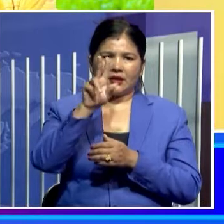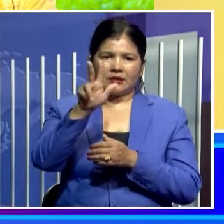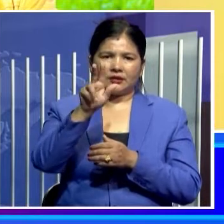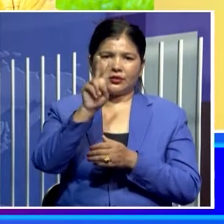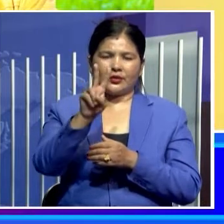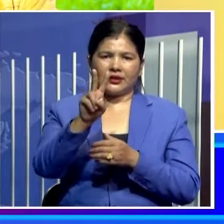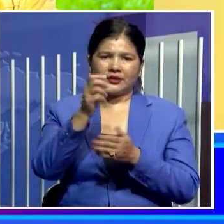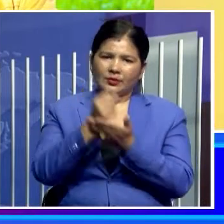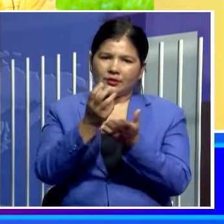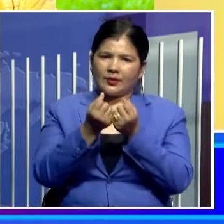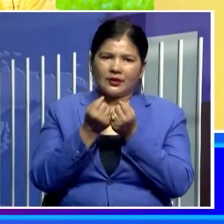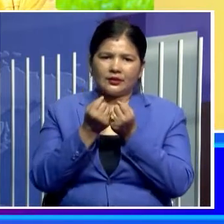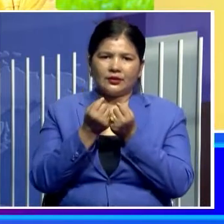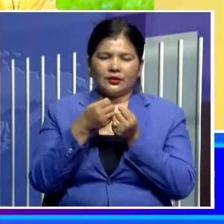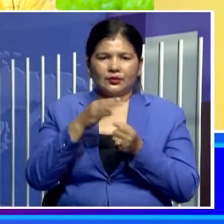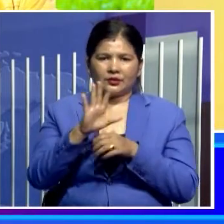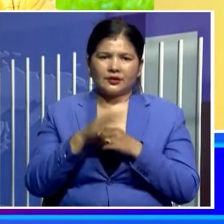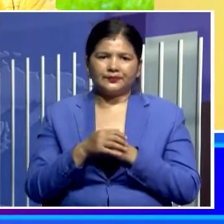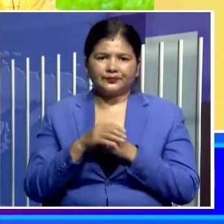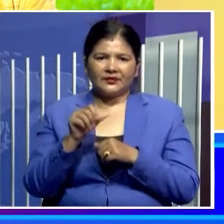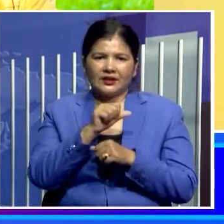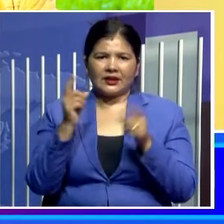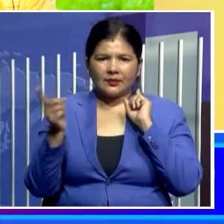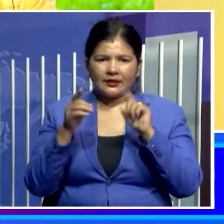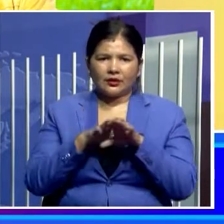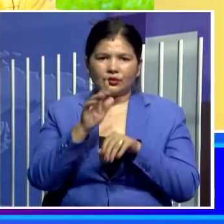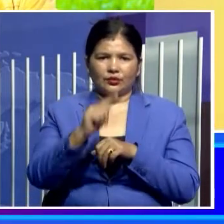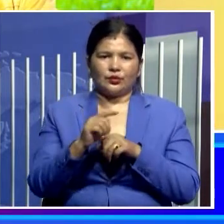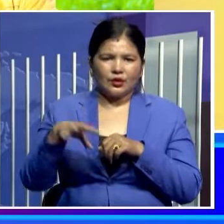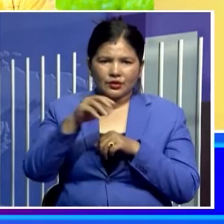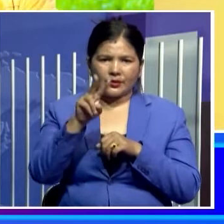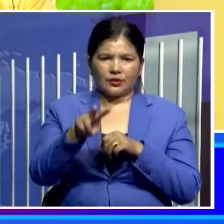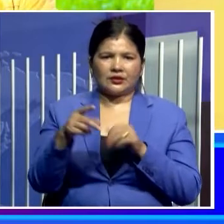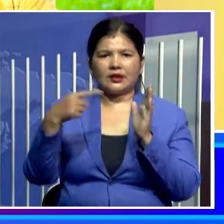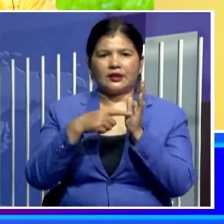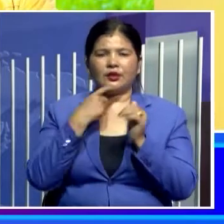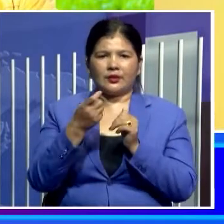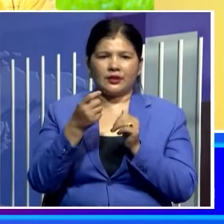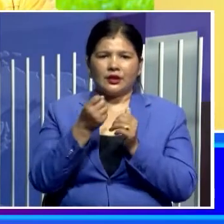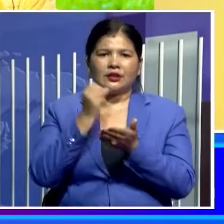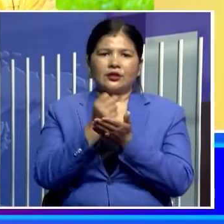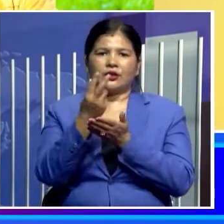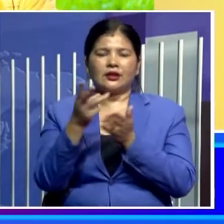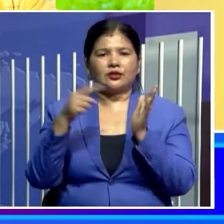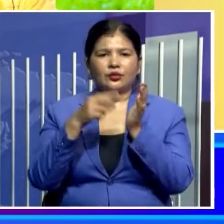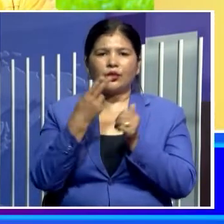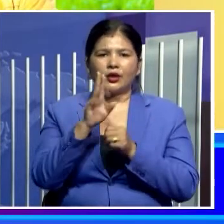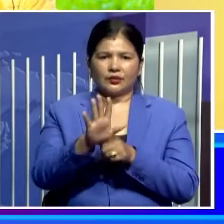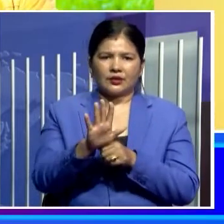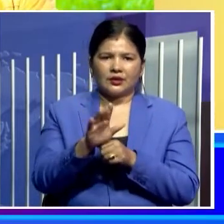भन्ने जानकारी मलाई प्राप्त भएको छ। निर्मला जी, जस्तो त्यहाँका पालिकाहरूको समग्र अवस्थालाई हेर्ने हो भने जहाँ गणना सुरु भएको छ